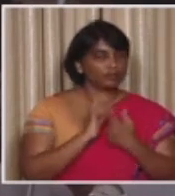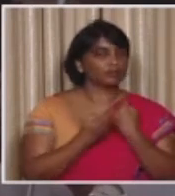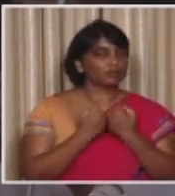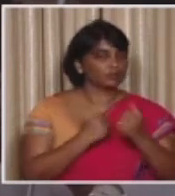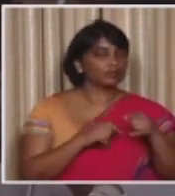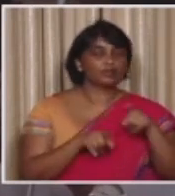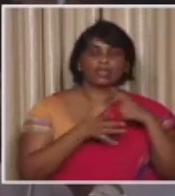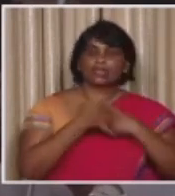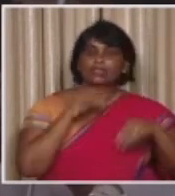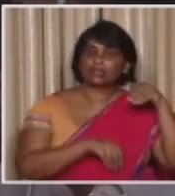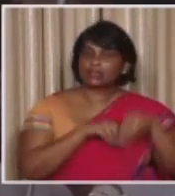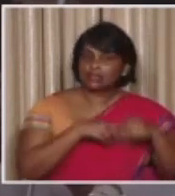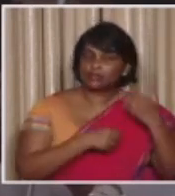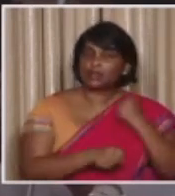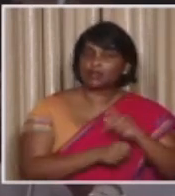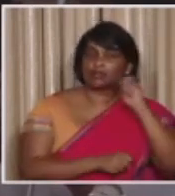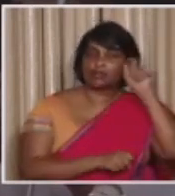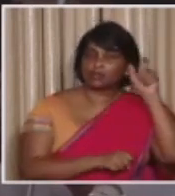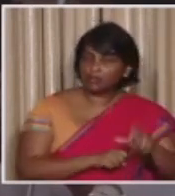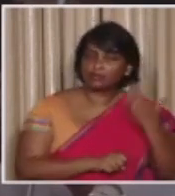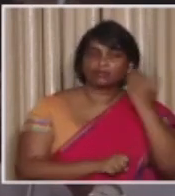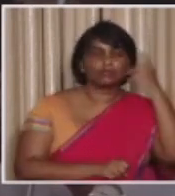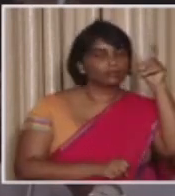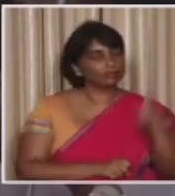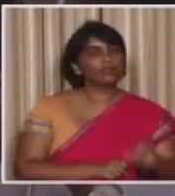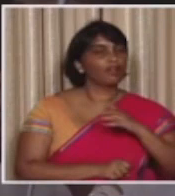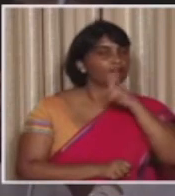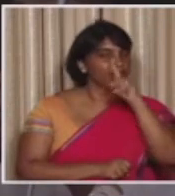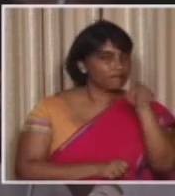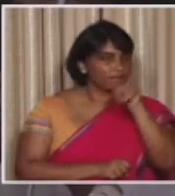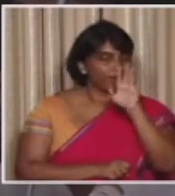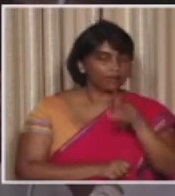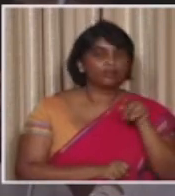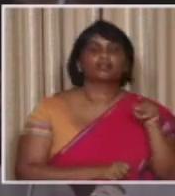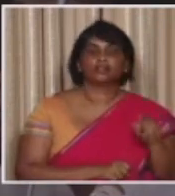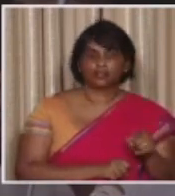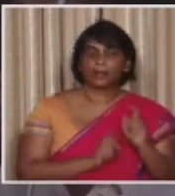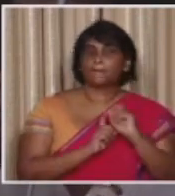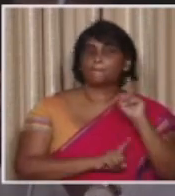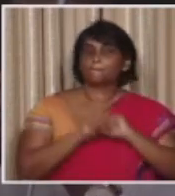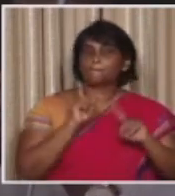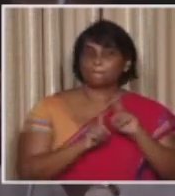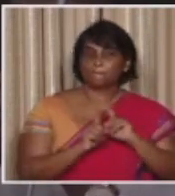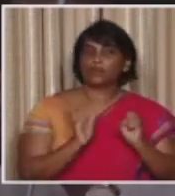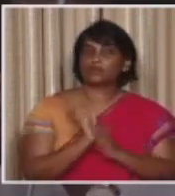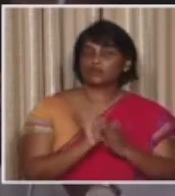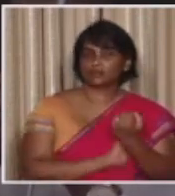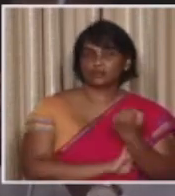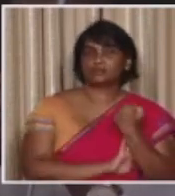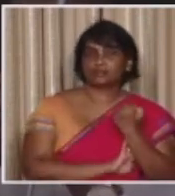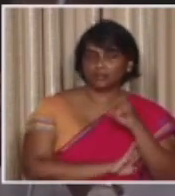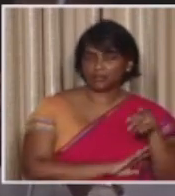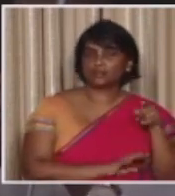යම් දේශපාලච්චෙක්ව රාජ්‍ය නිලධාරියෙක්ව සිවිල් වැසියෙක් වැරදි කරලා තිබ්බනම් ඒ පාර්ලිමේන්තුවට මේ කමිටුවට බලය තියෙන්න